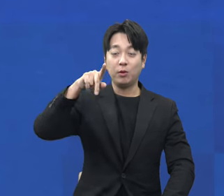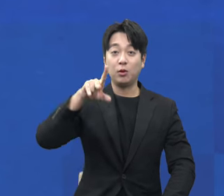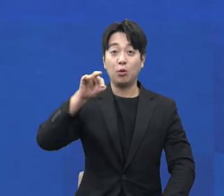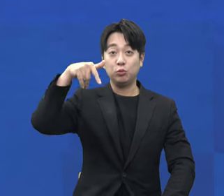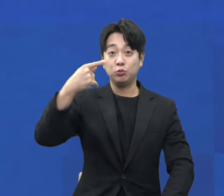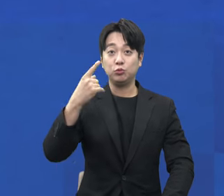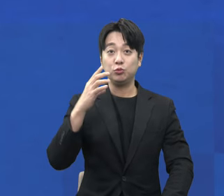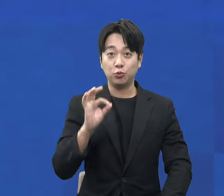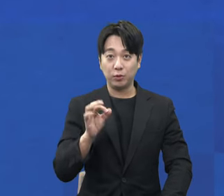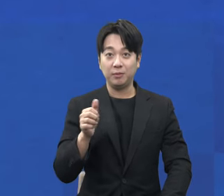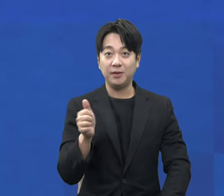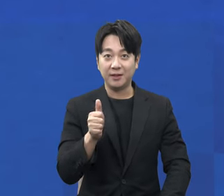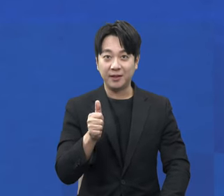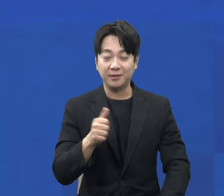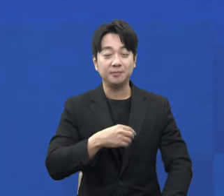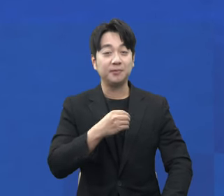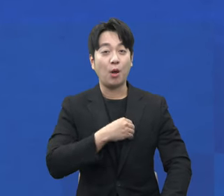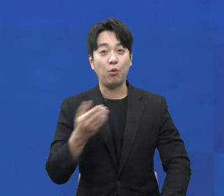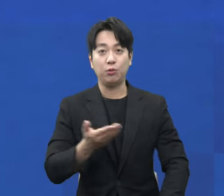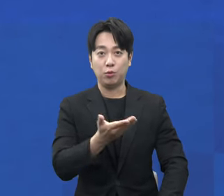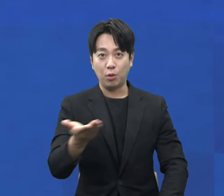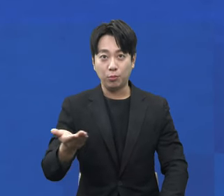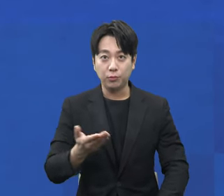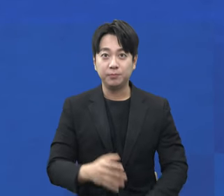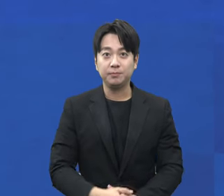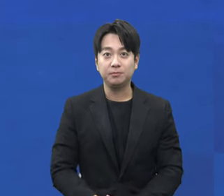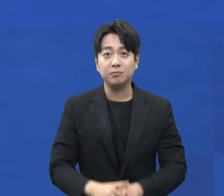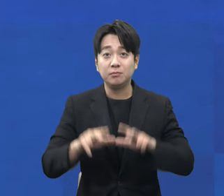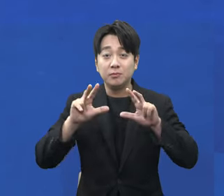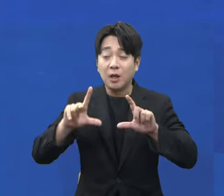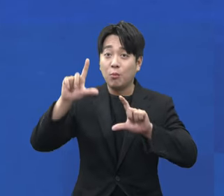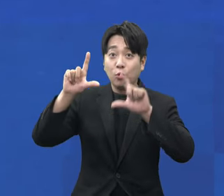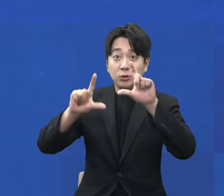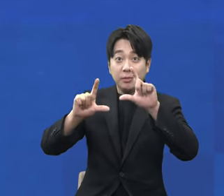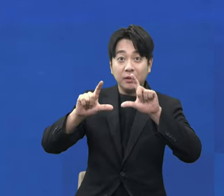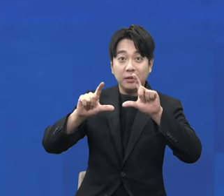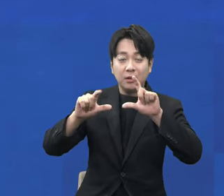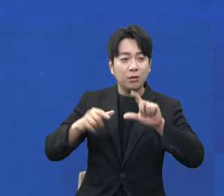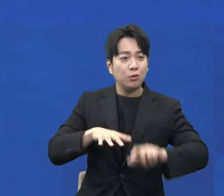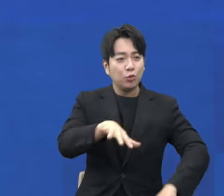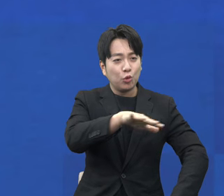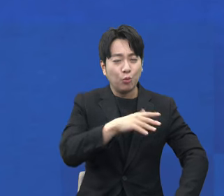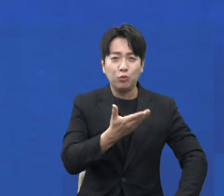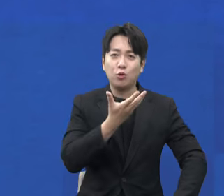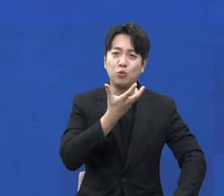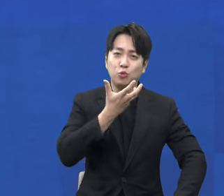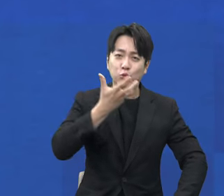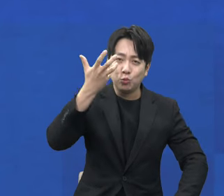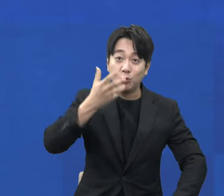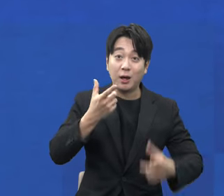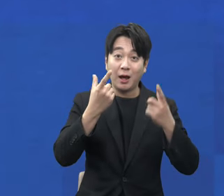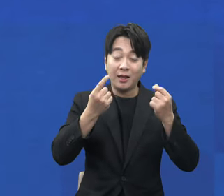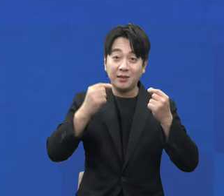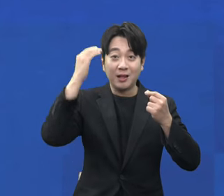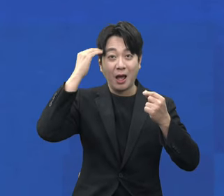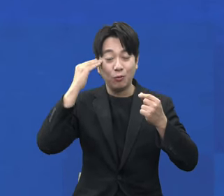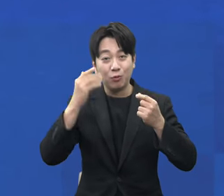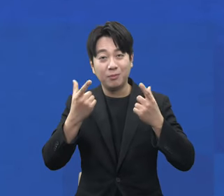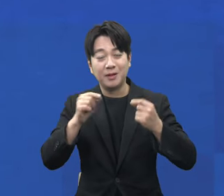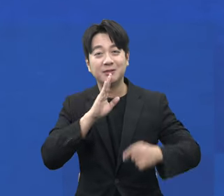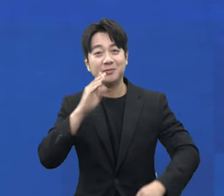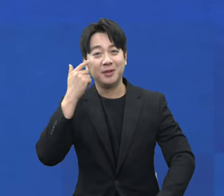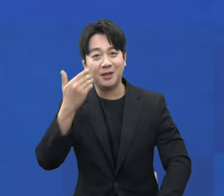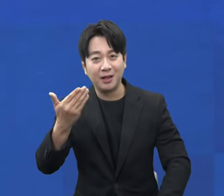여러분, 청년 당원 여러분, 이것이 우리가 꿈꾸던 대한민국입니까? 정부 여당의 무능과 독단이